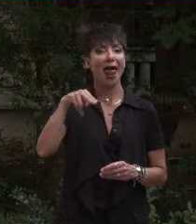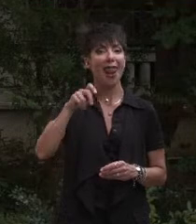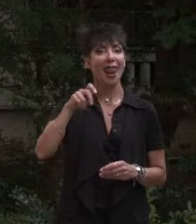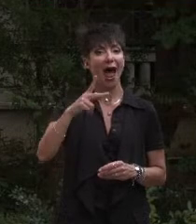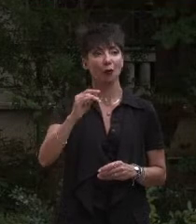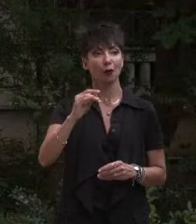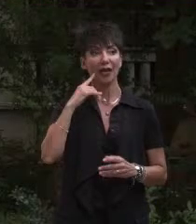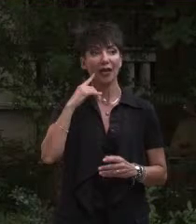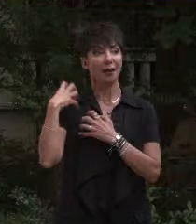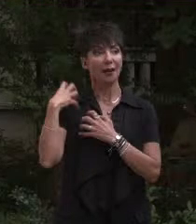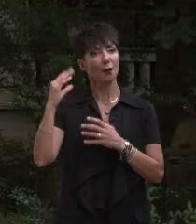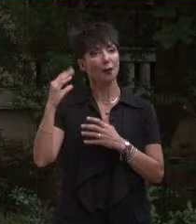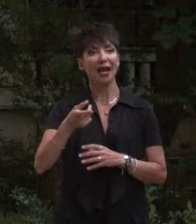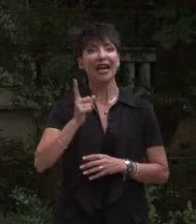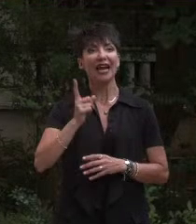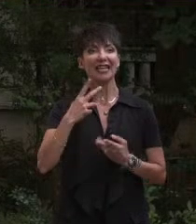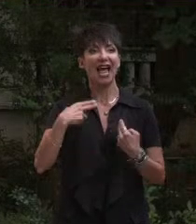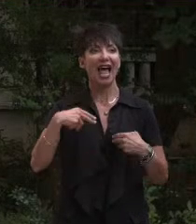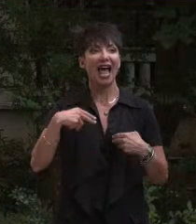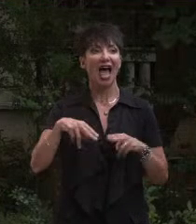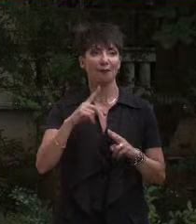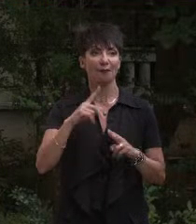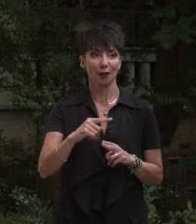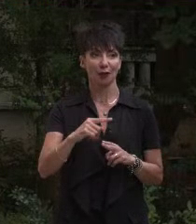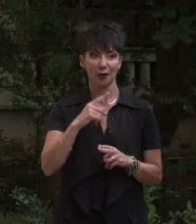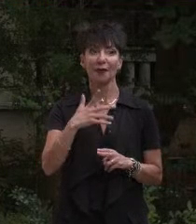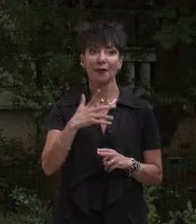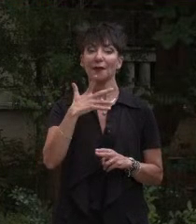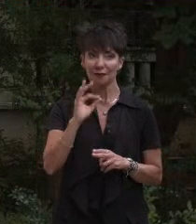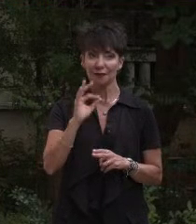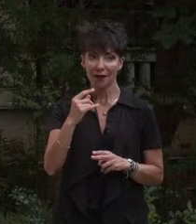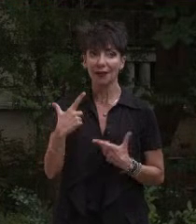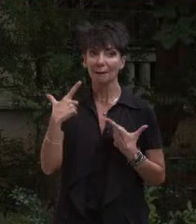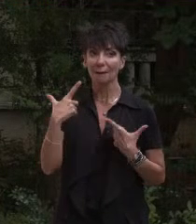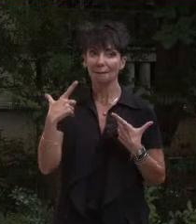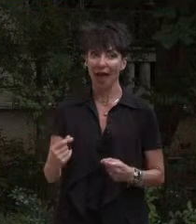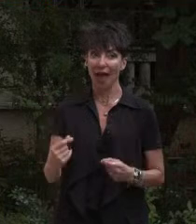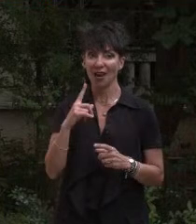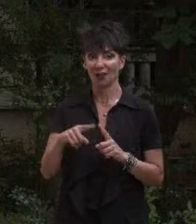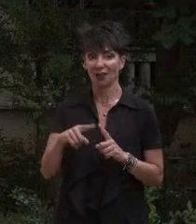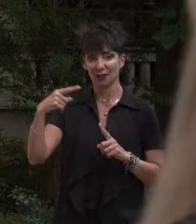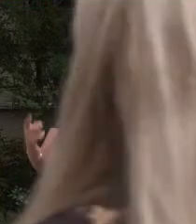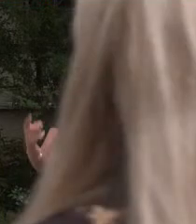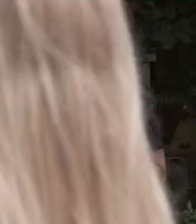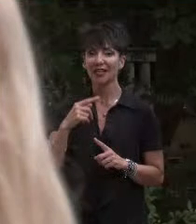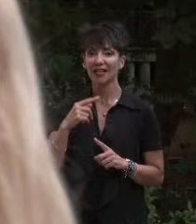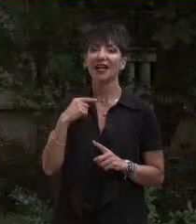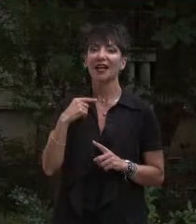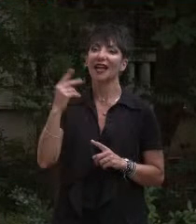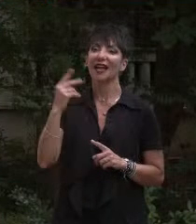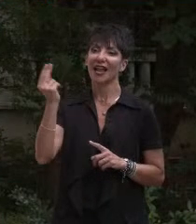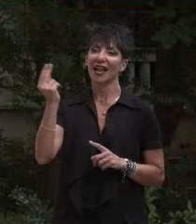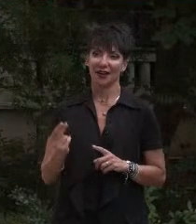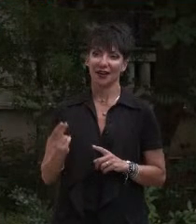Κριτικής Επιτροπής, η οποία θα παραλάβει τον έπαινο και για το μέλος της Κριτικής Επιτροπής, Καμαρίνα Βαλάκου,